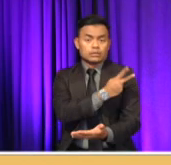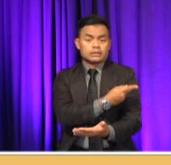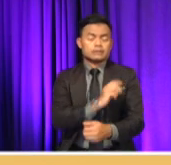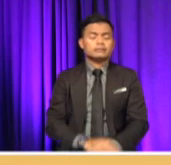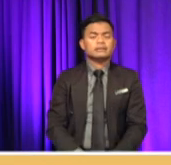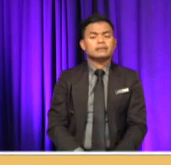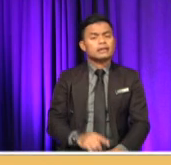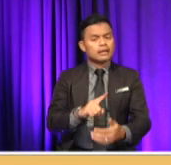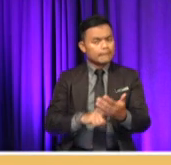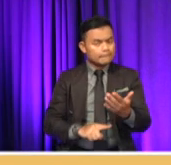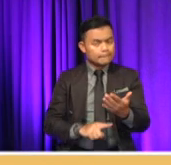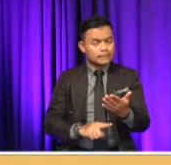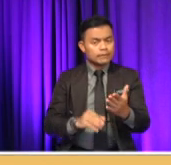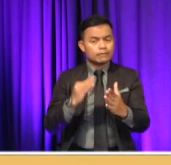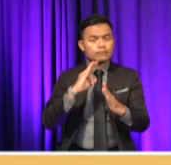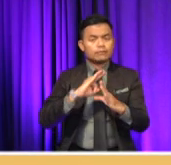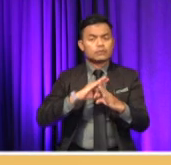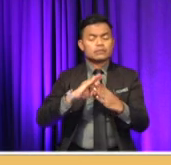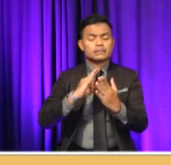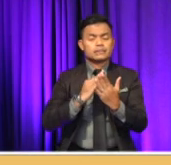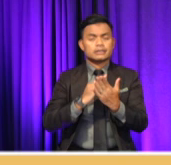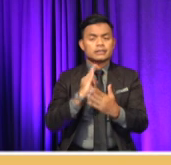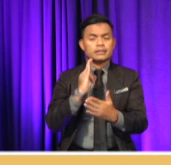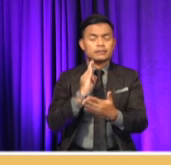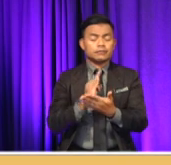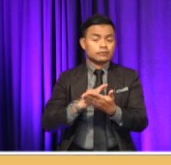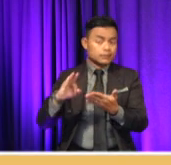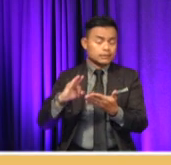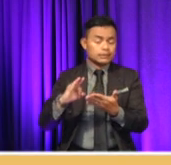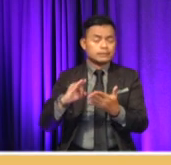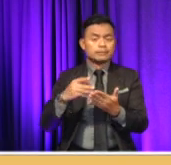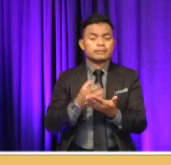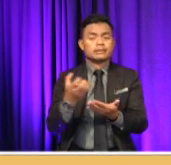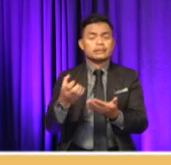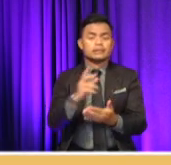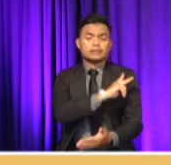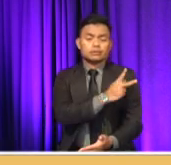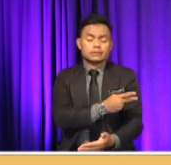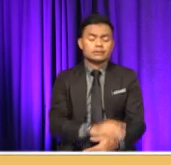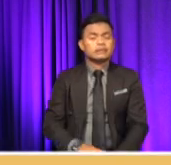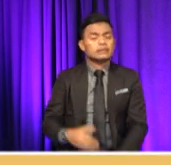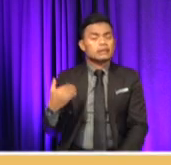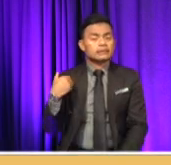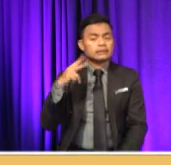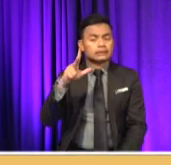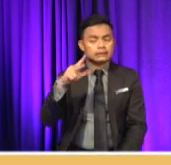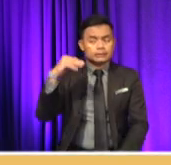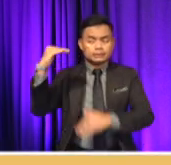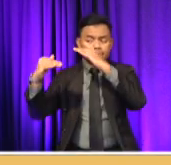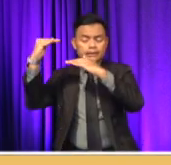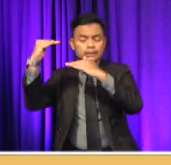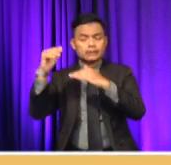kuasa seni dan berfungsi untuk membekalkan kuasa oke Ada tiga pelingkah utama pembekalan kuasa yang pertama adalah